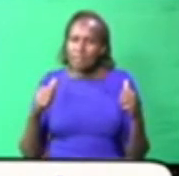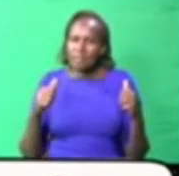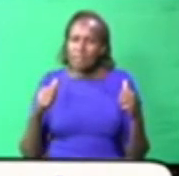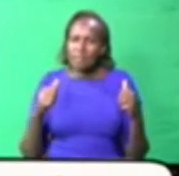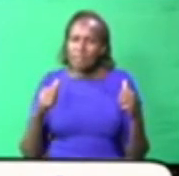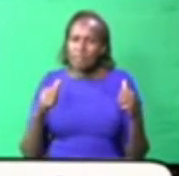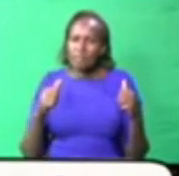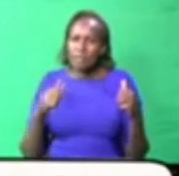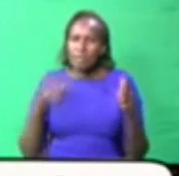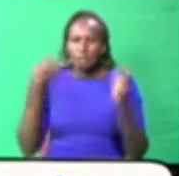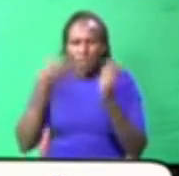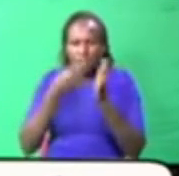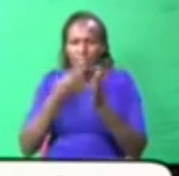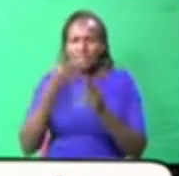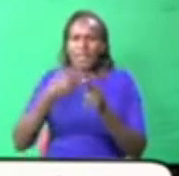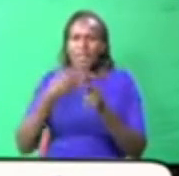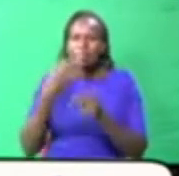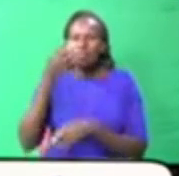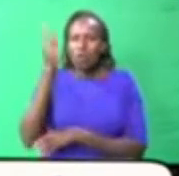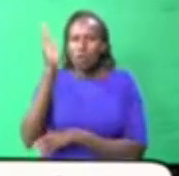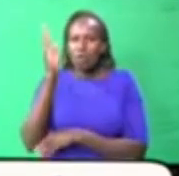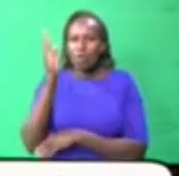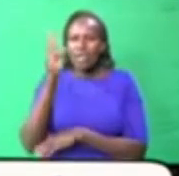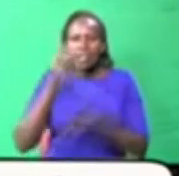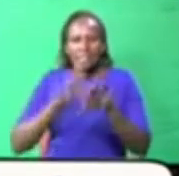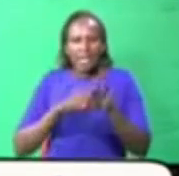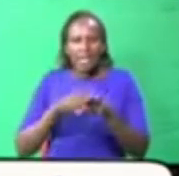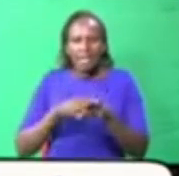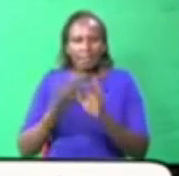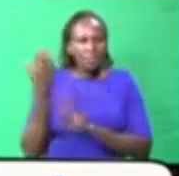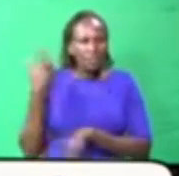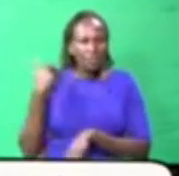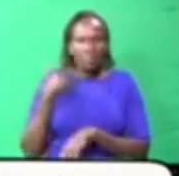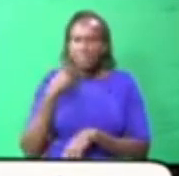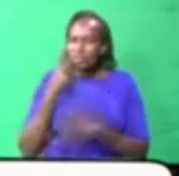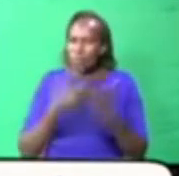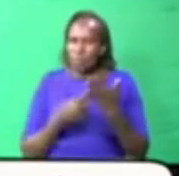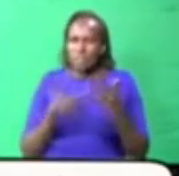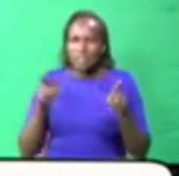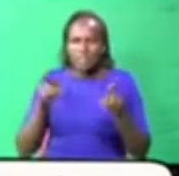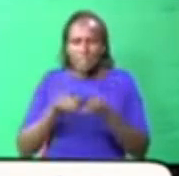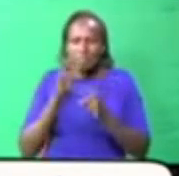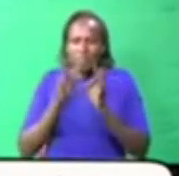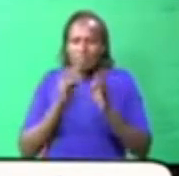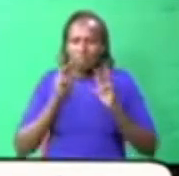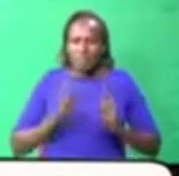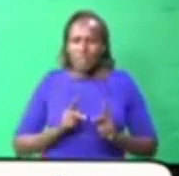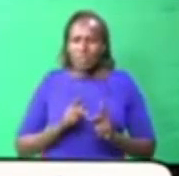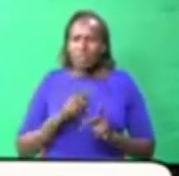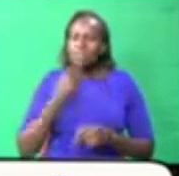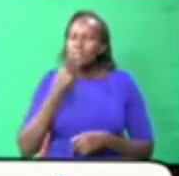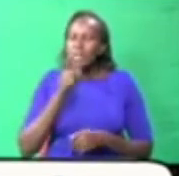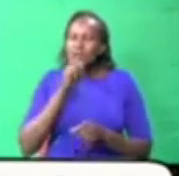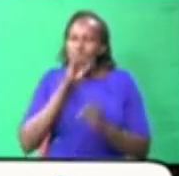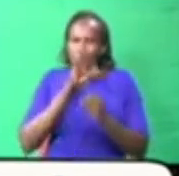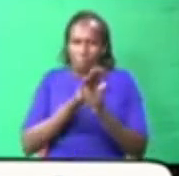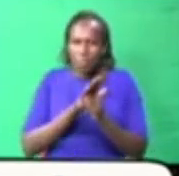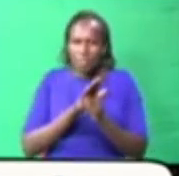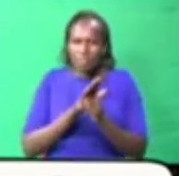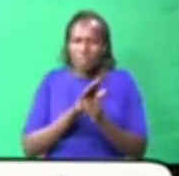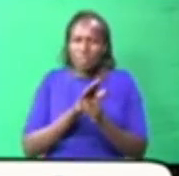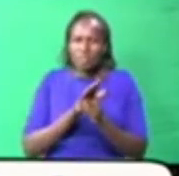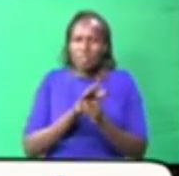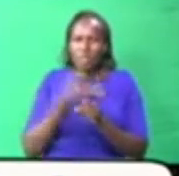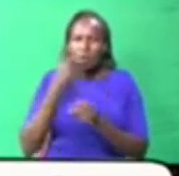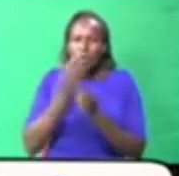huwa wanahusisha jina la Mungu. Na nyakati zile walikusema hivi, kama mtu anafanya kiapo angesema, kama vile Mungu aishivyo